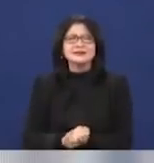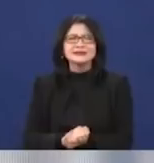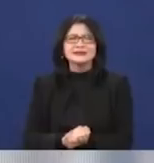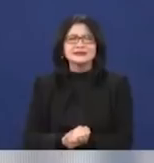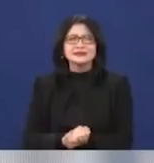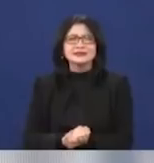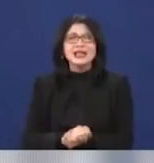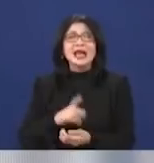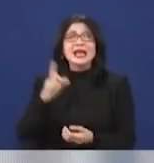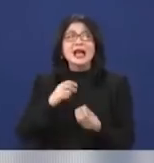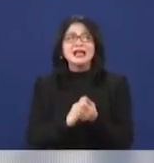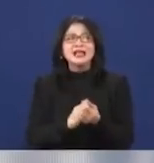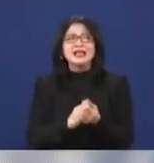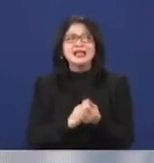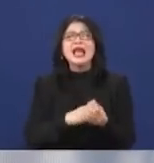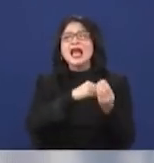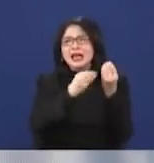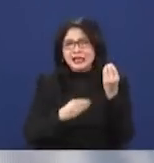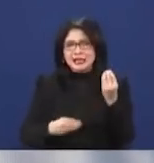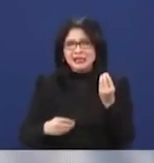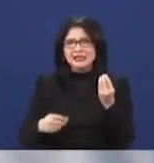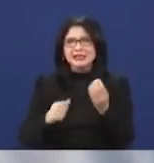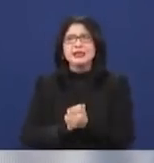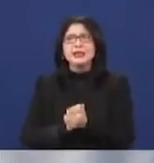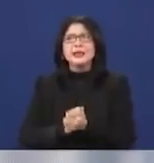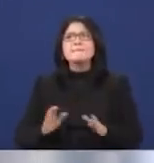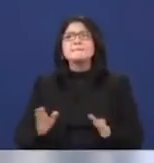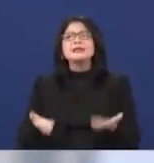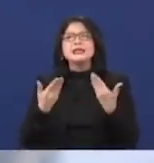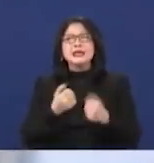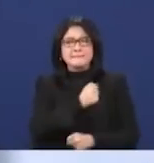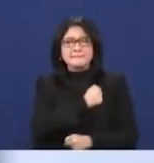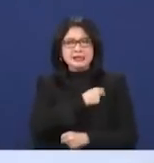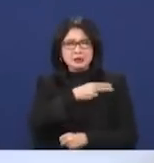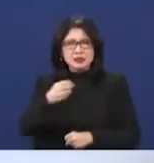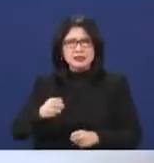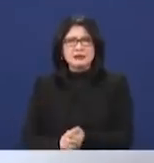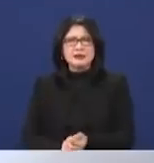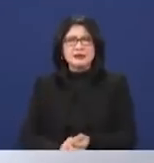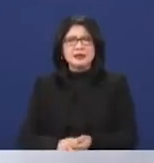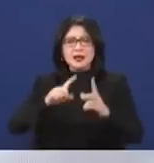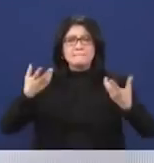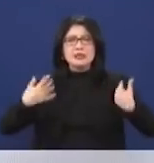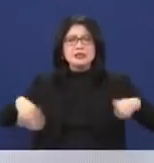dari generasi pendiri bangsa kita. Pancasila berhasil